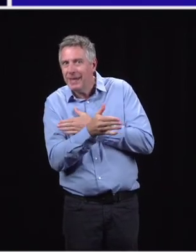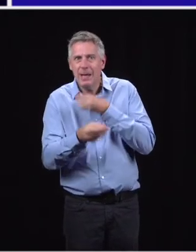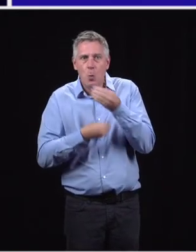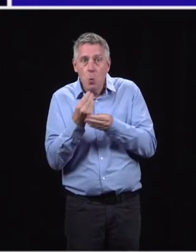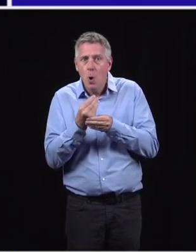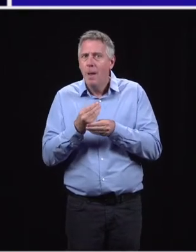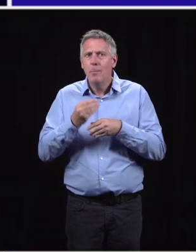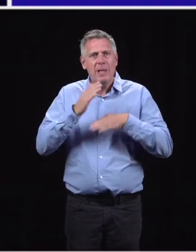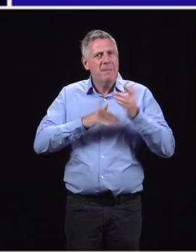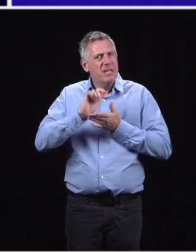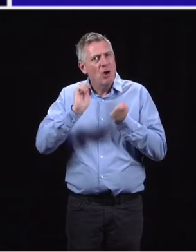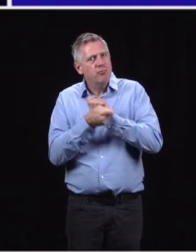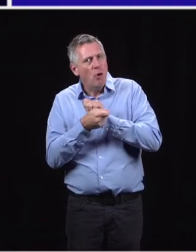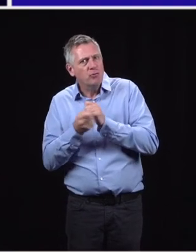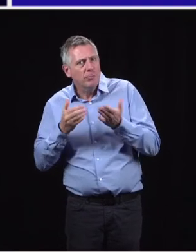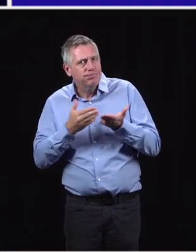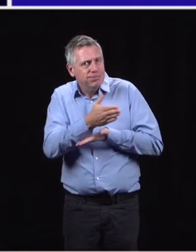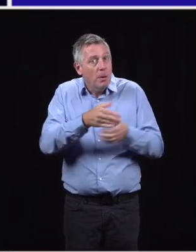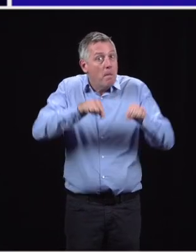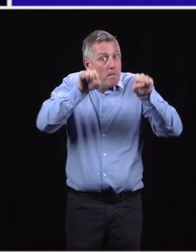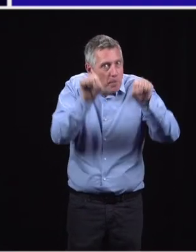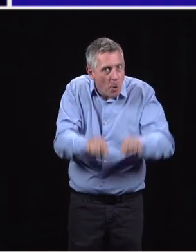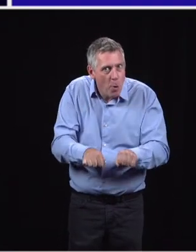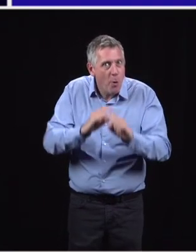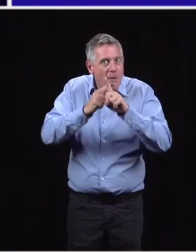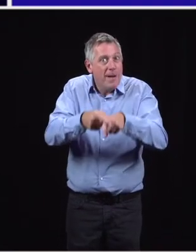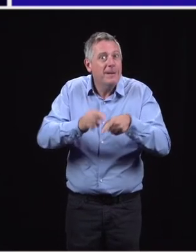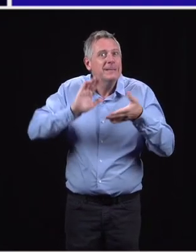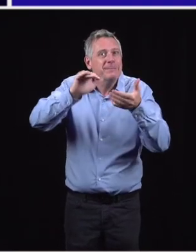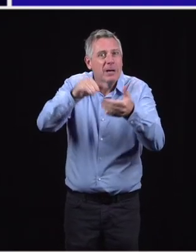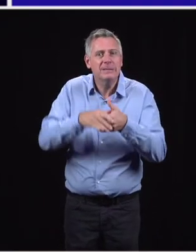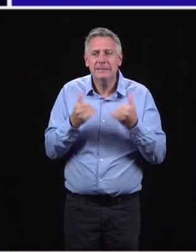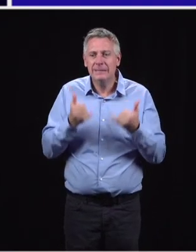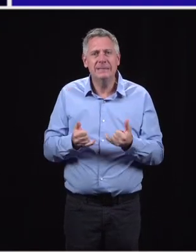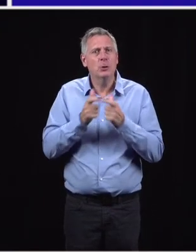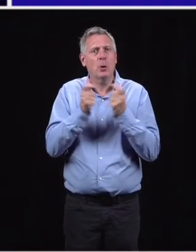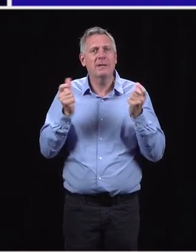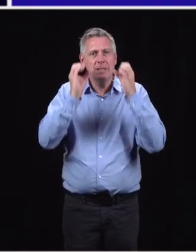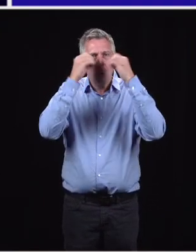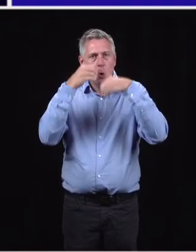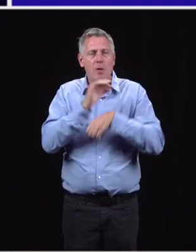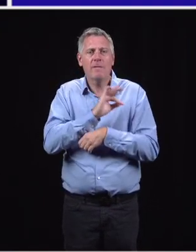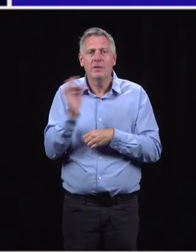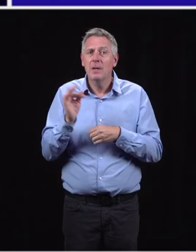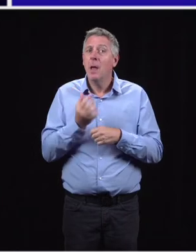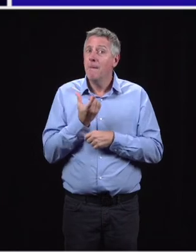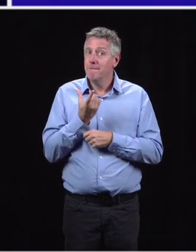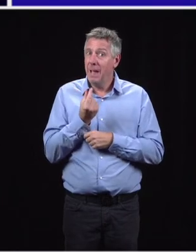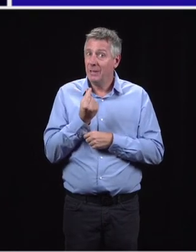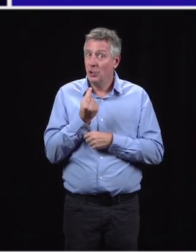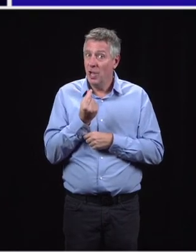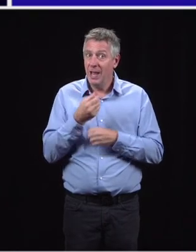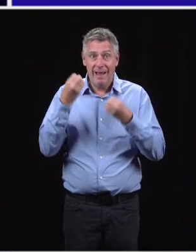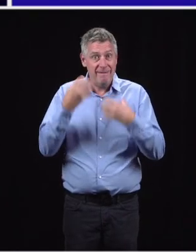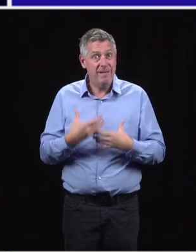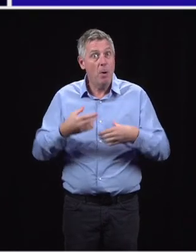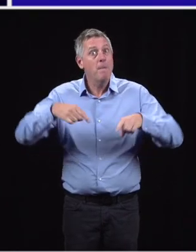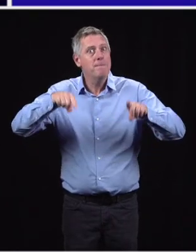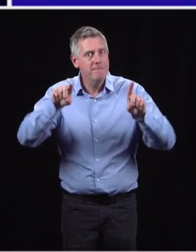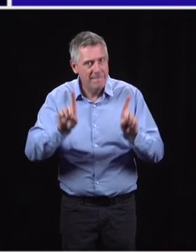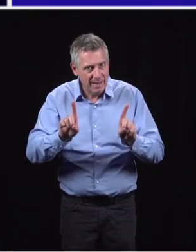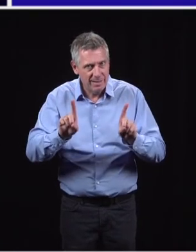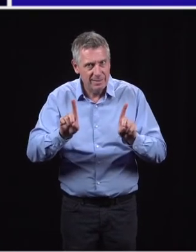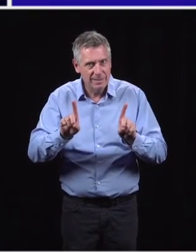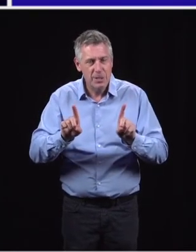ici on est je vous l'ai dit chez Google Google France qui est partenaire non seulement de cet événement mais aussi